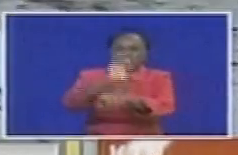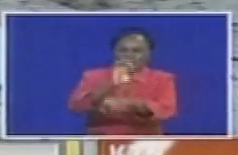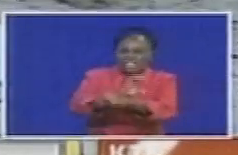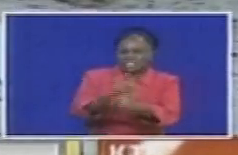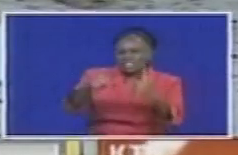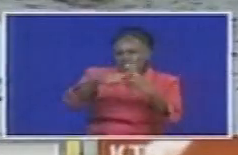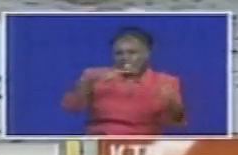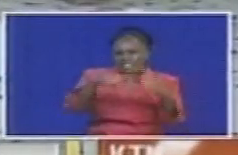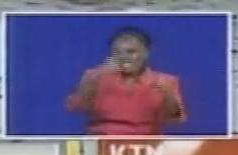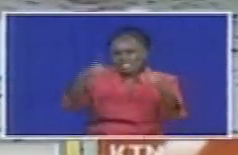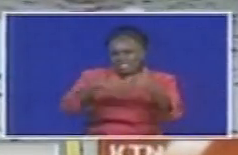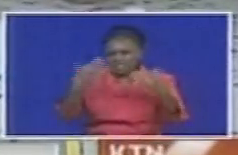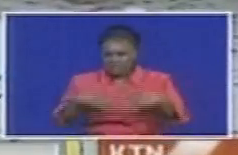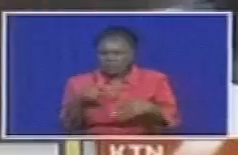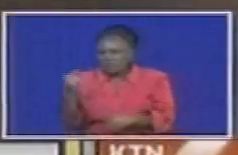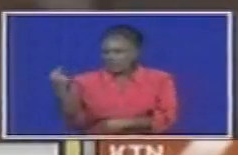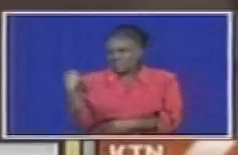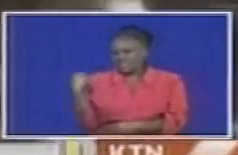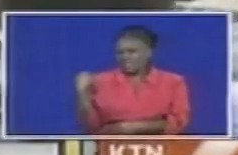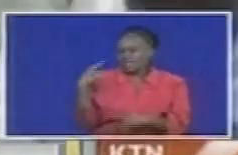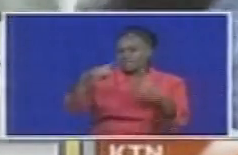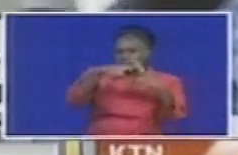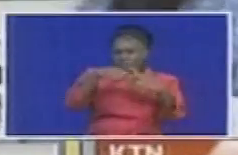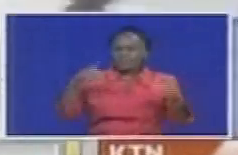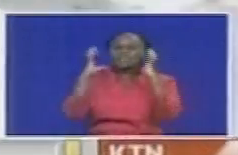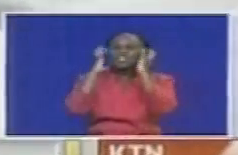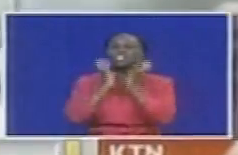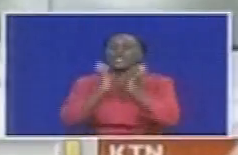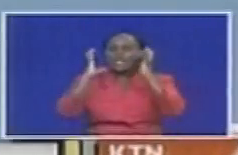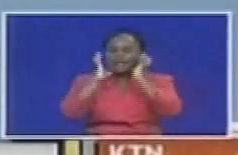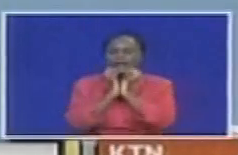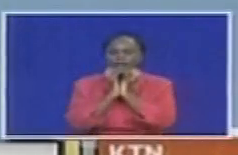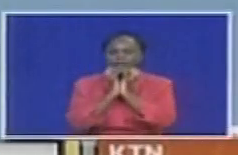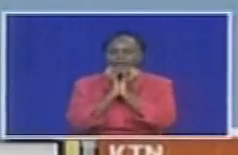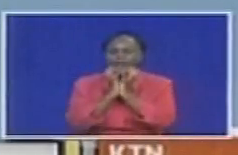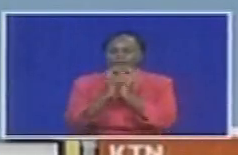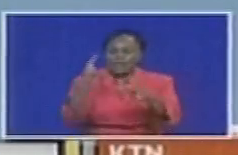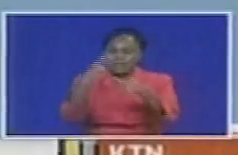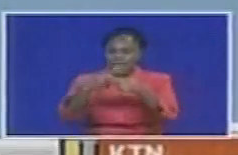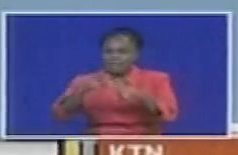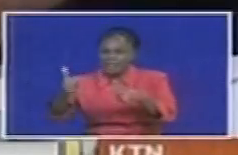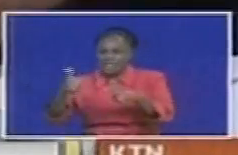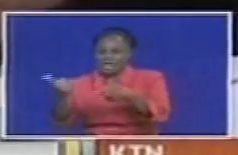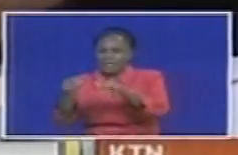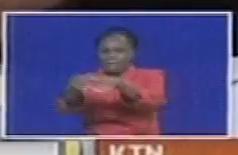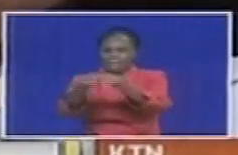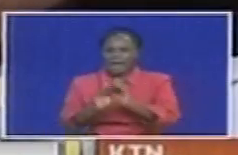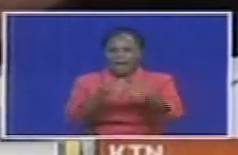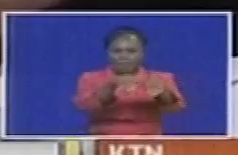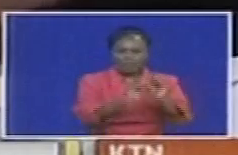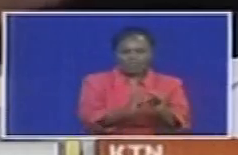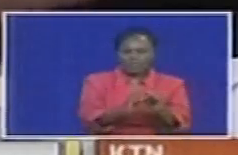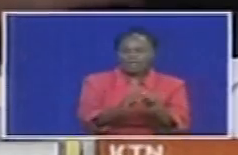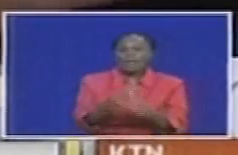watu sita, kisa cha hivi punde kikiwa mauaji ya Sheikh Abubakar Sharif ajulikanaye kama Makaburi. The people of the